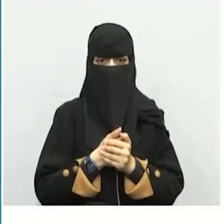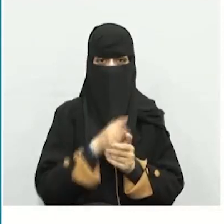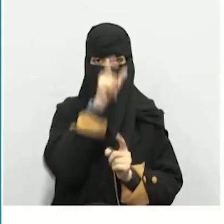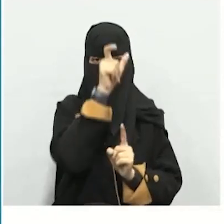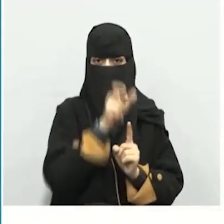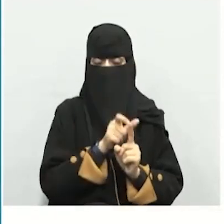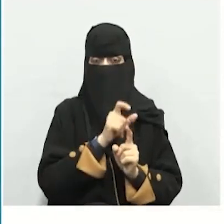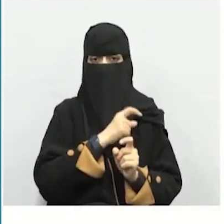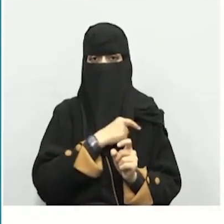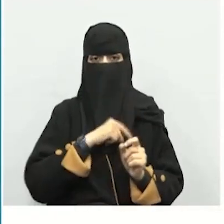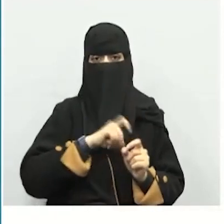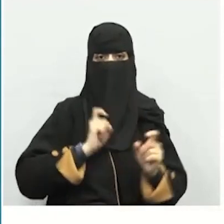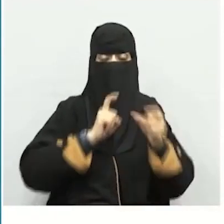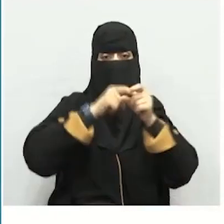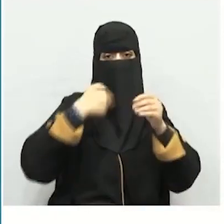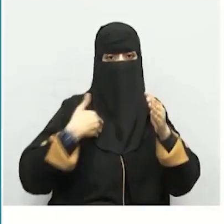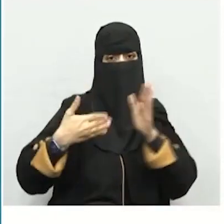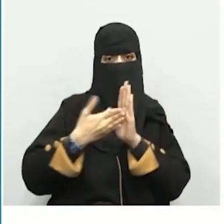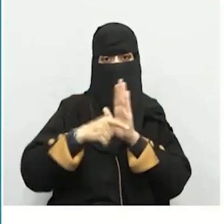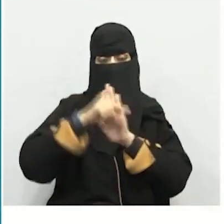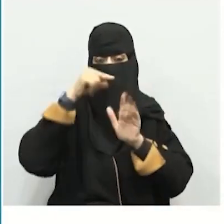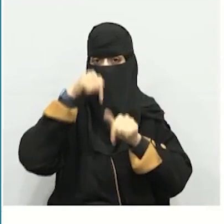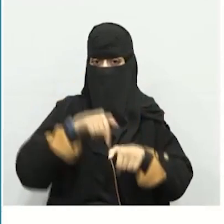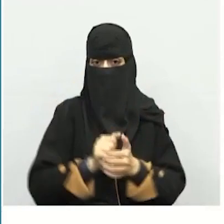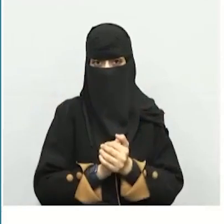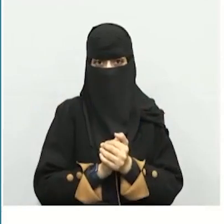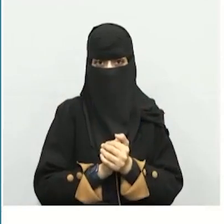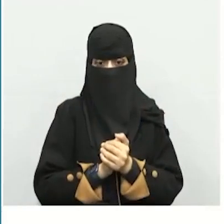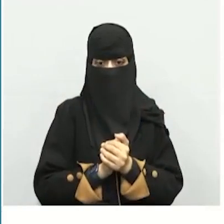طلابي وطالباتي، أصل وإياكم إلى نهاية درسنا لهذا اليوم.